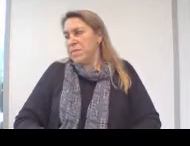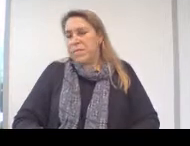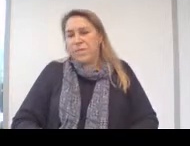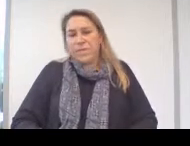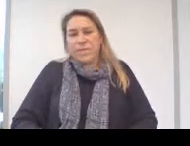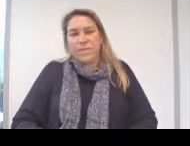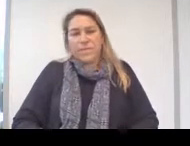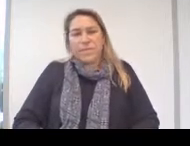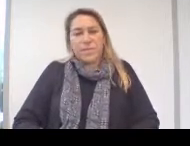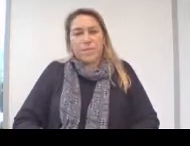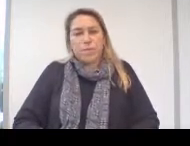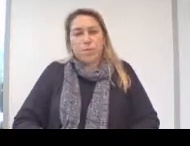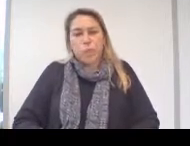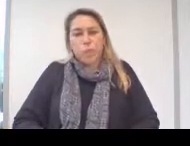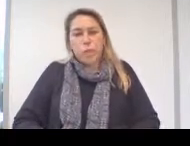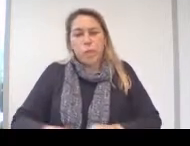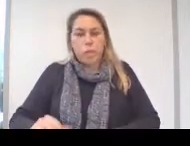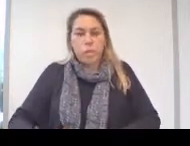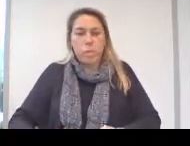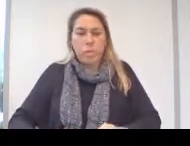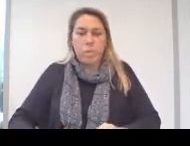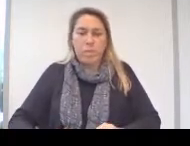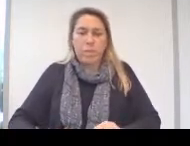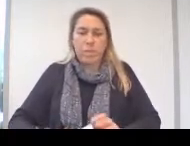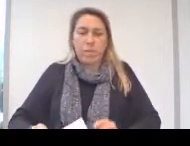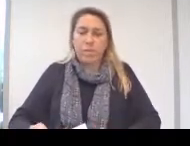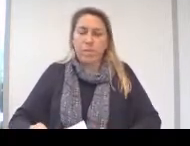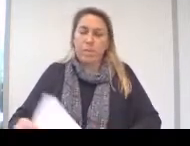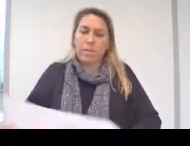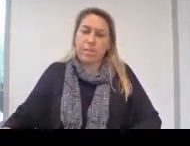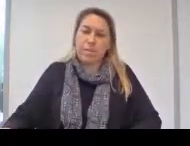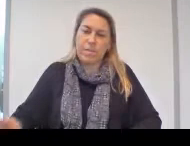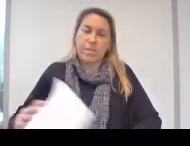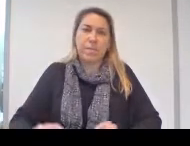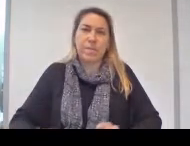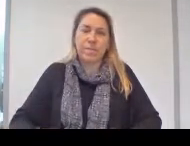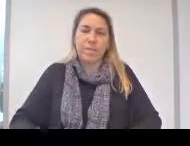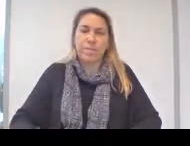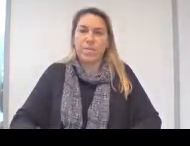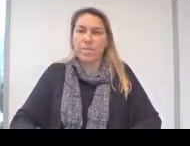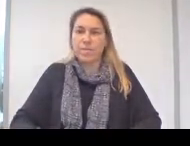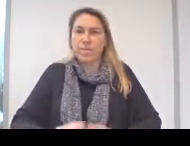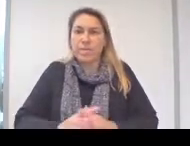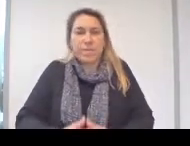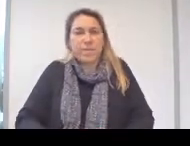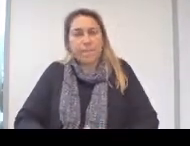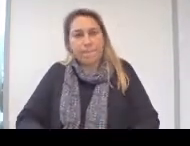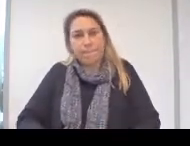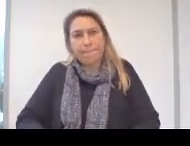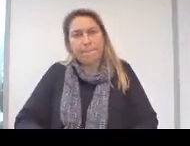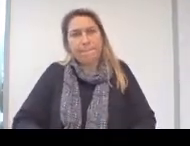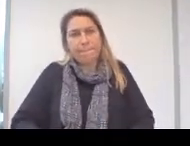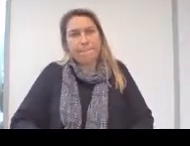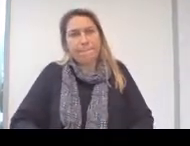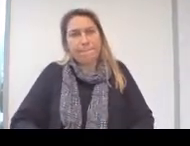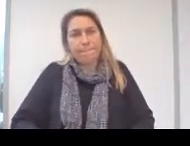devenir ensuite chef de réception. En salle, c'est la même chose, hein, pour être directeur de salle, etc. Alors, qu'est-ce qu'on